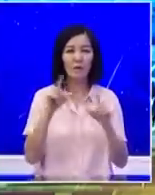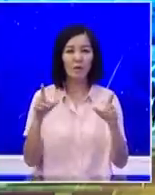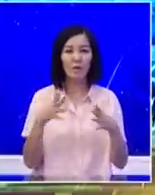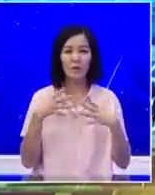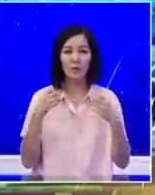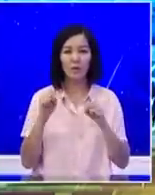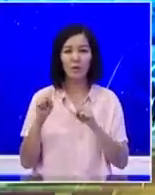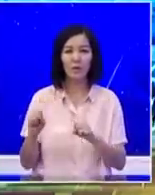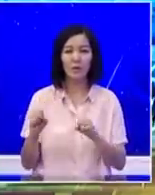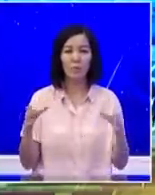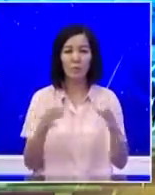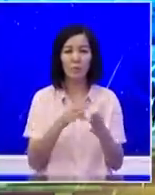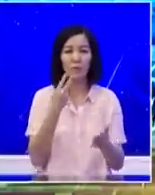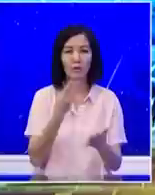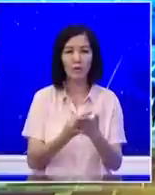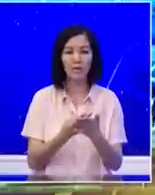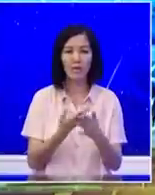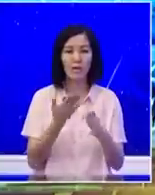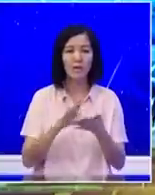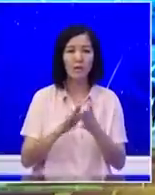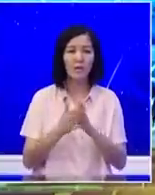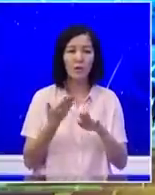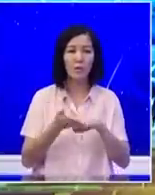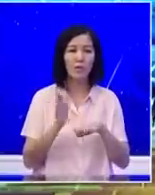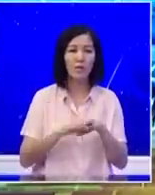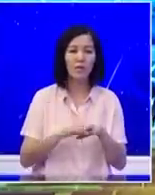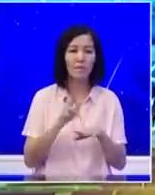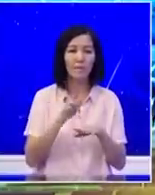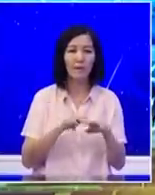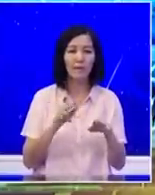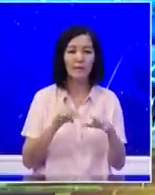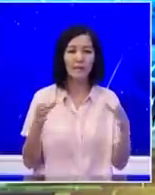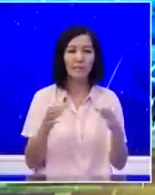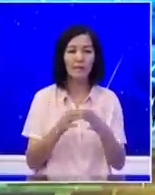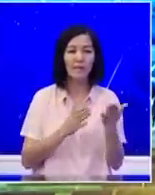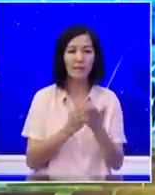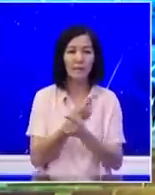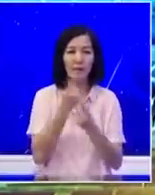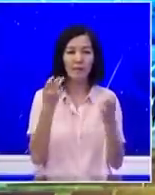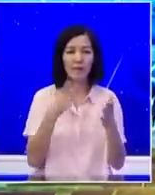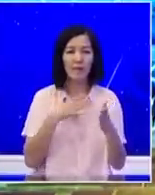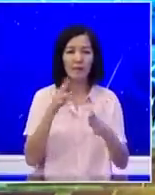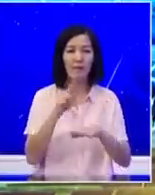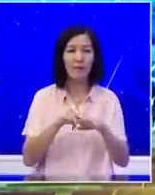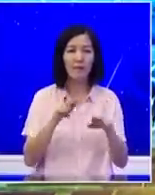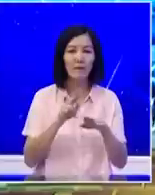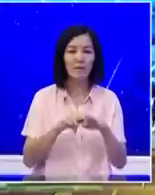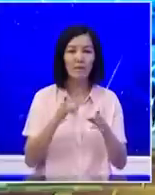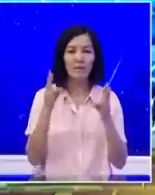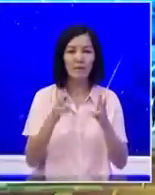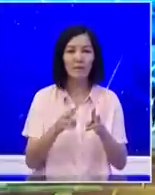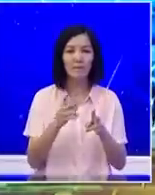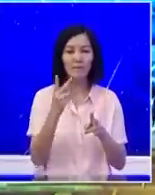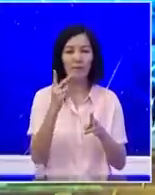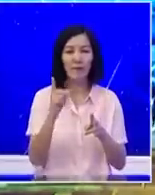жансақтау бөлімінде. Жағдайы өте ауыр. Бұл туралы полиция департаментінің баспасөз қызметі хабарлады. Тәртіп сақшыларының айтуынша зардап шеккен